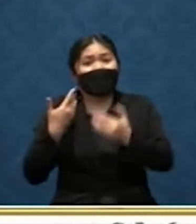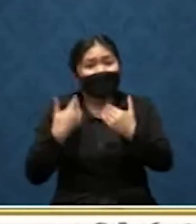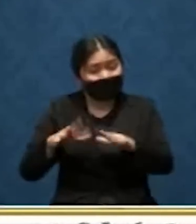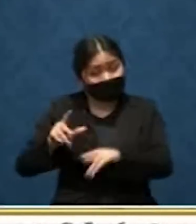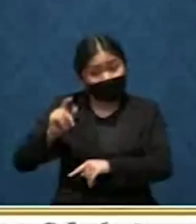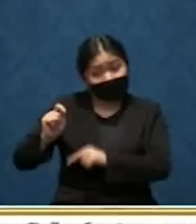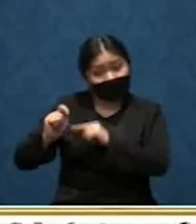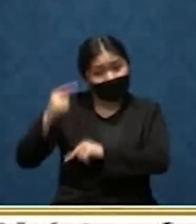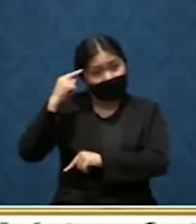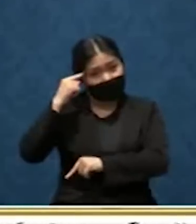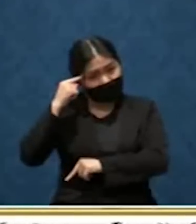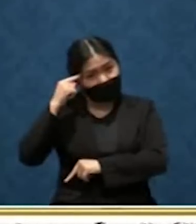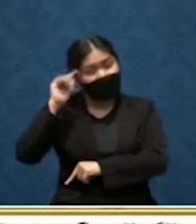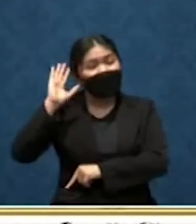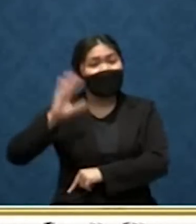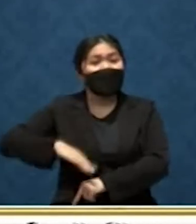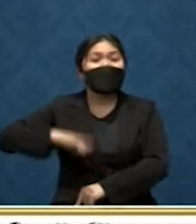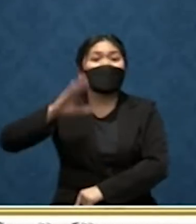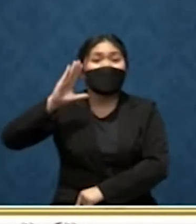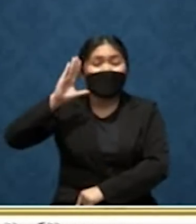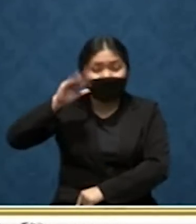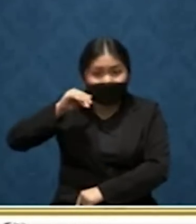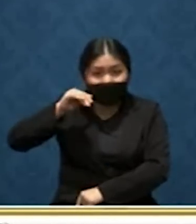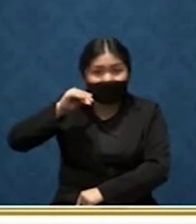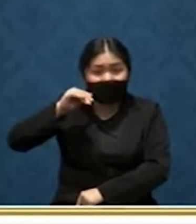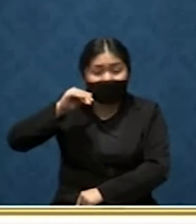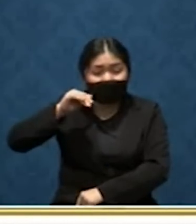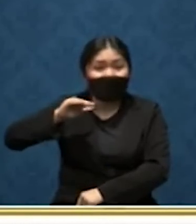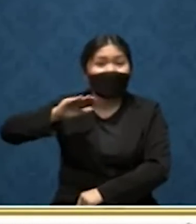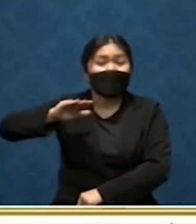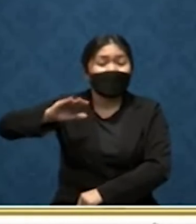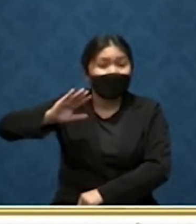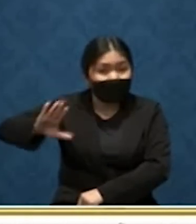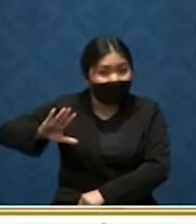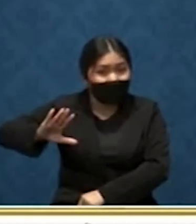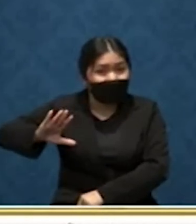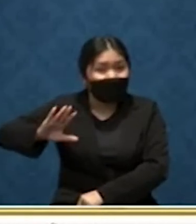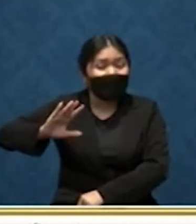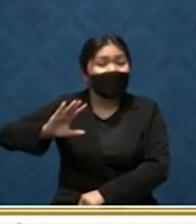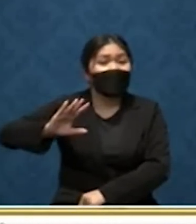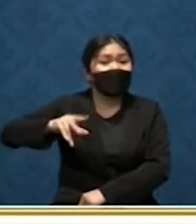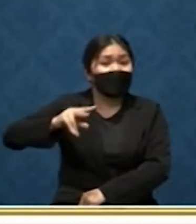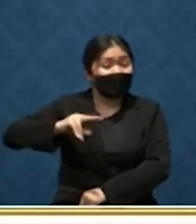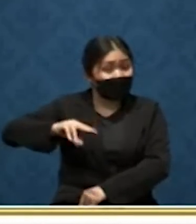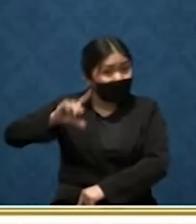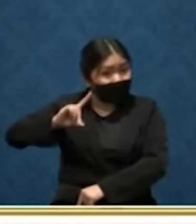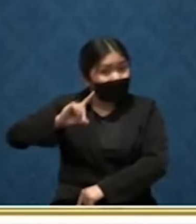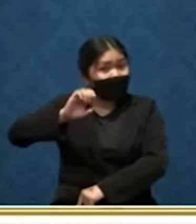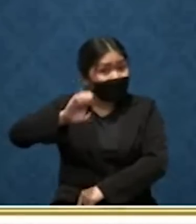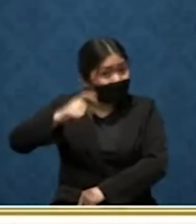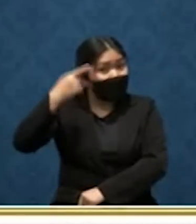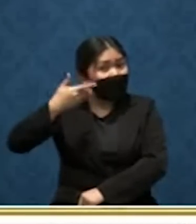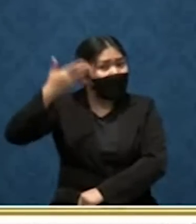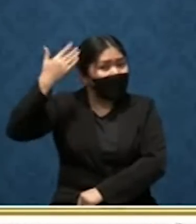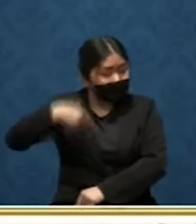ชออfunut ยัมีสั่คเป็นพ่อตา ของไหนดีที่ถูกจับไปรอบเดวกันกัทุนมลัดซึ่งในช่งที่ผ่านมาก็